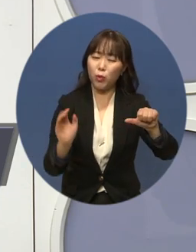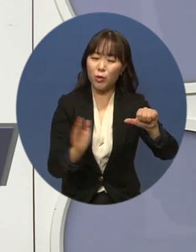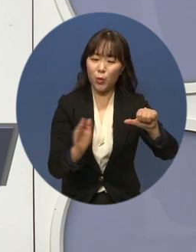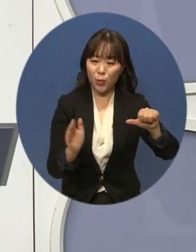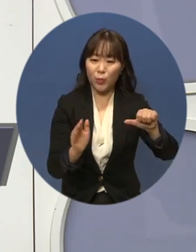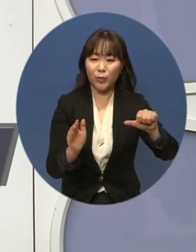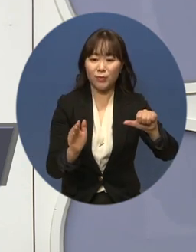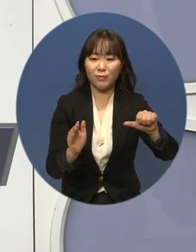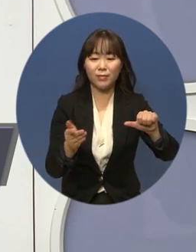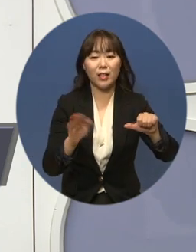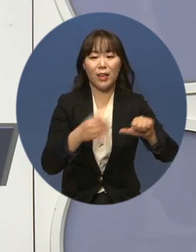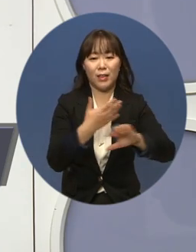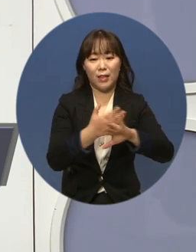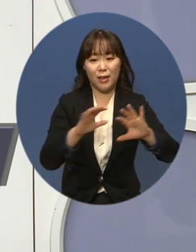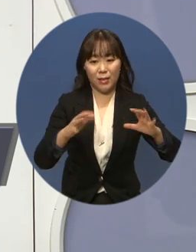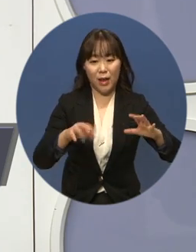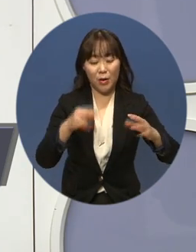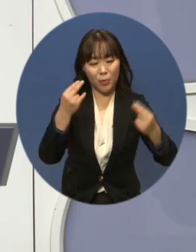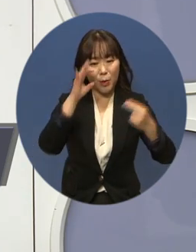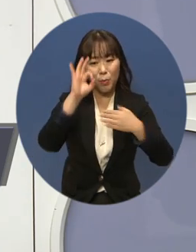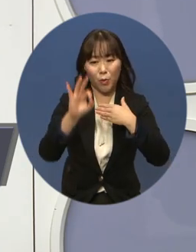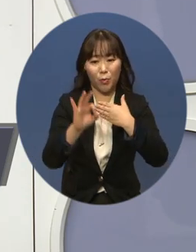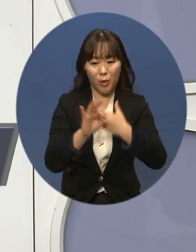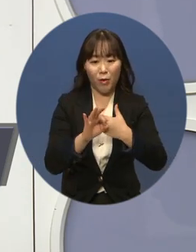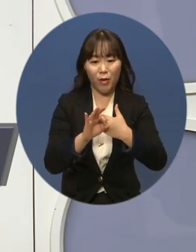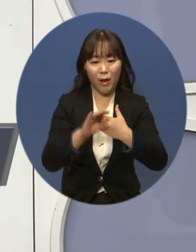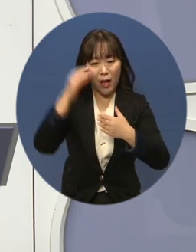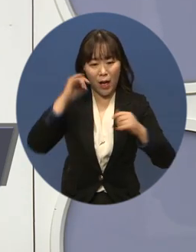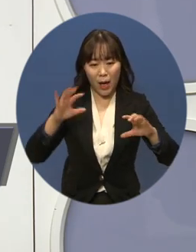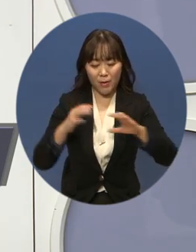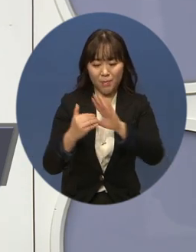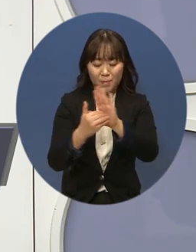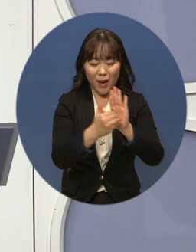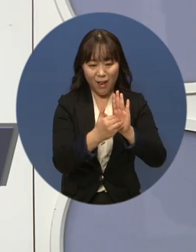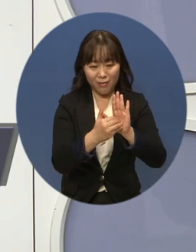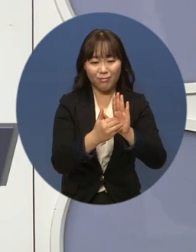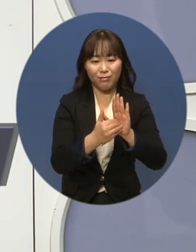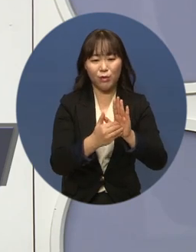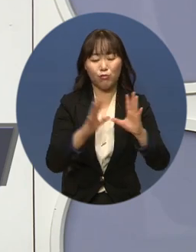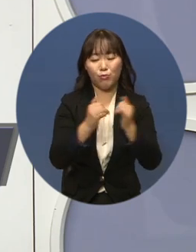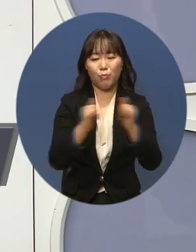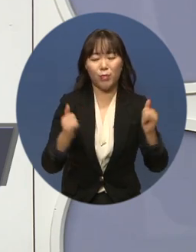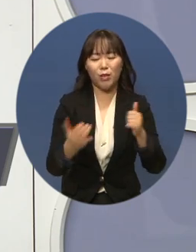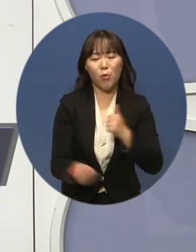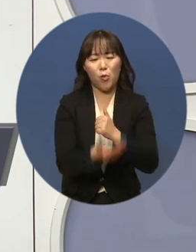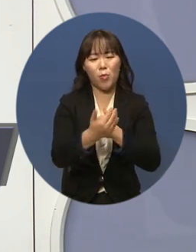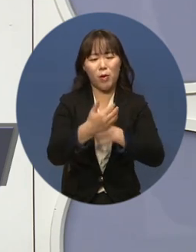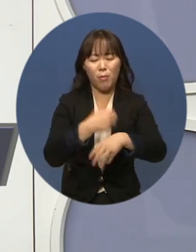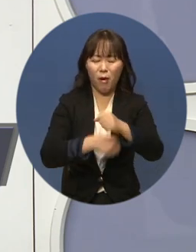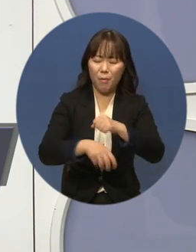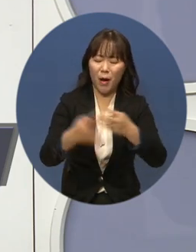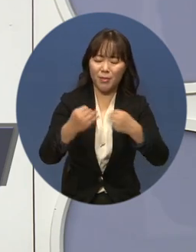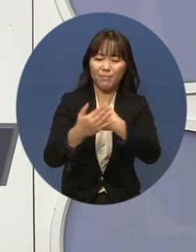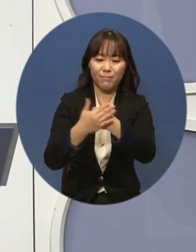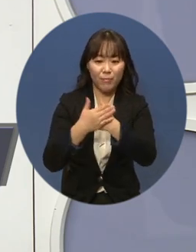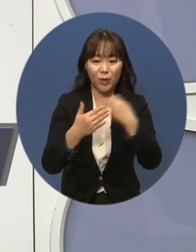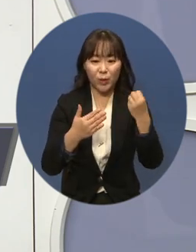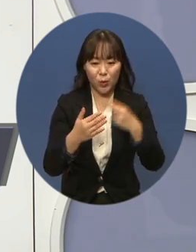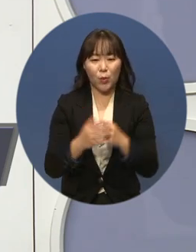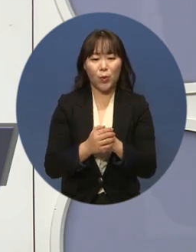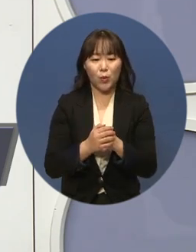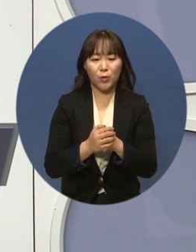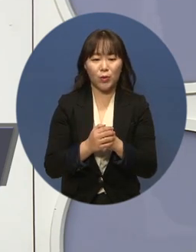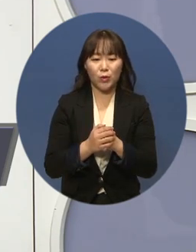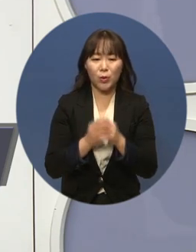차이가 나는데 다른 선진국에 비해서 K-방역, 우리 국민들이 적극적으로 협조해 주셨고 또 의료계에서 많이